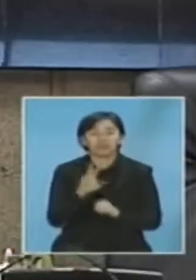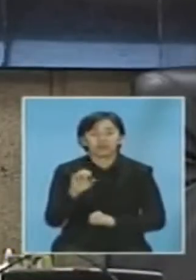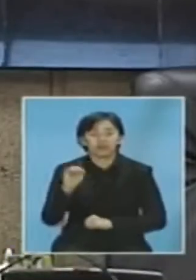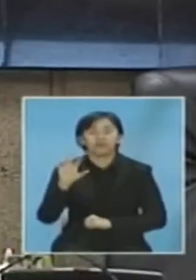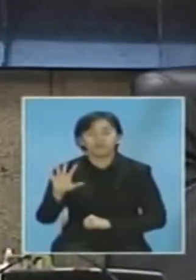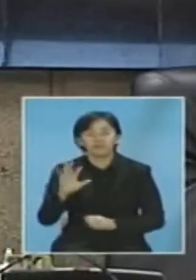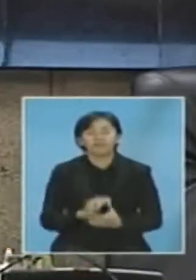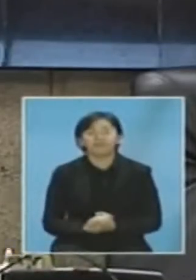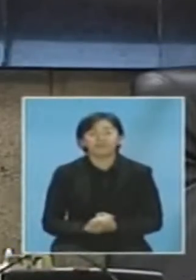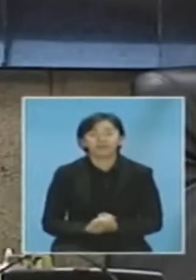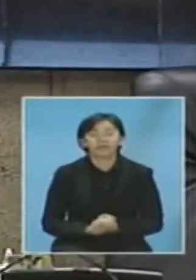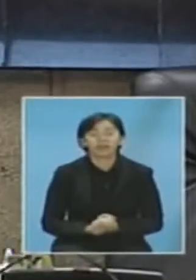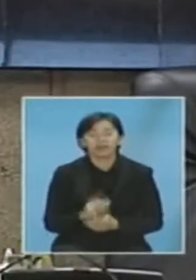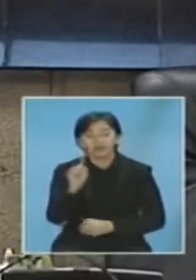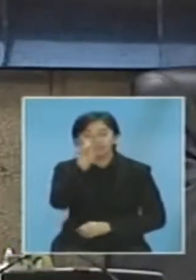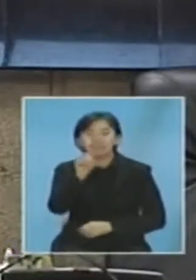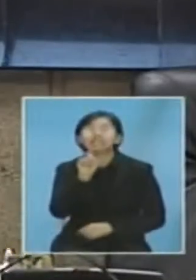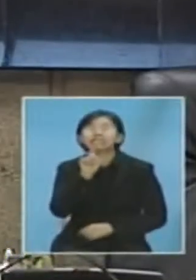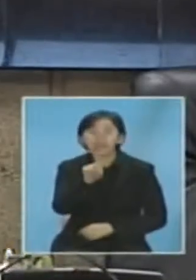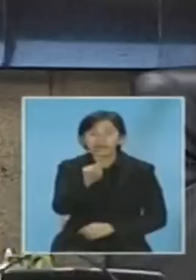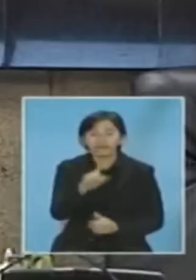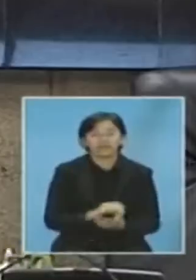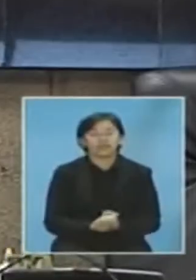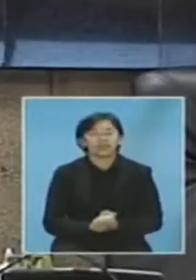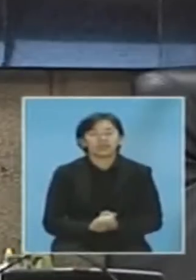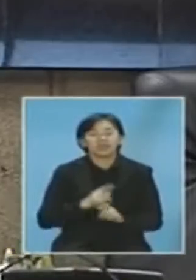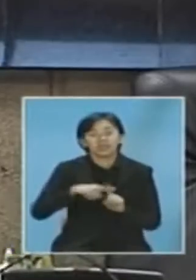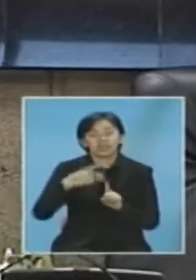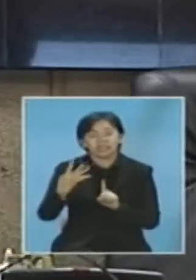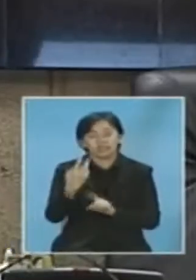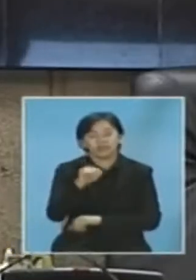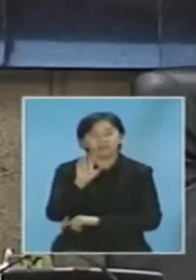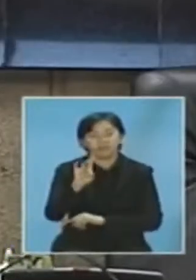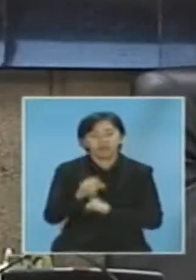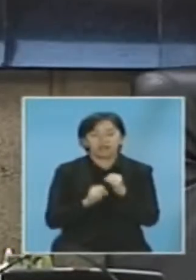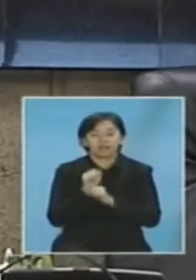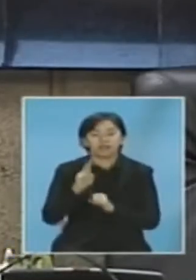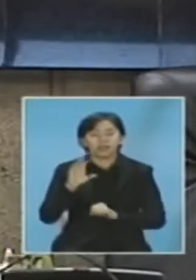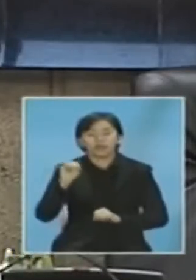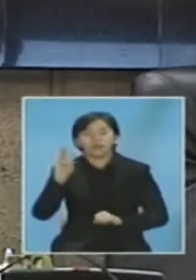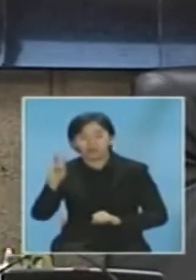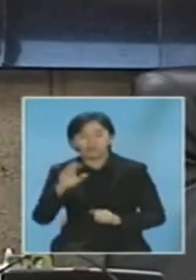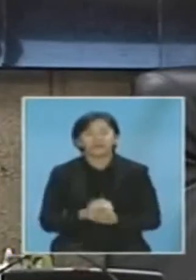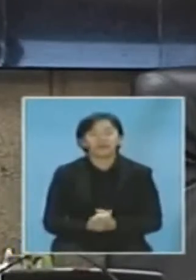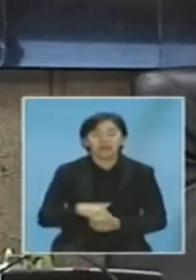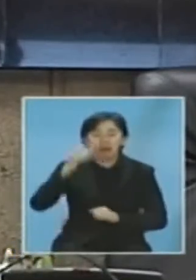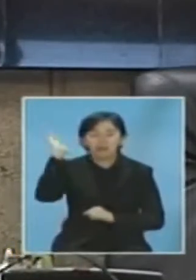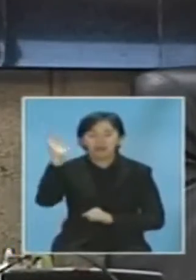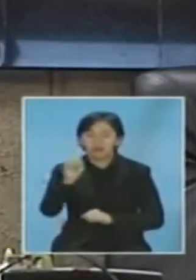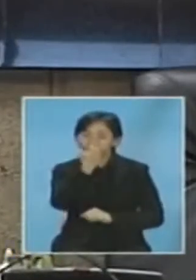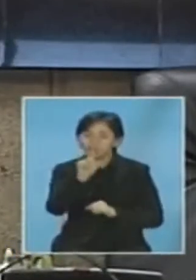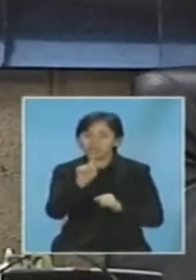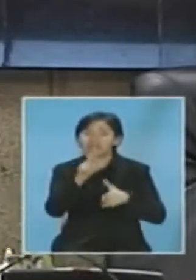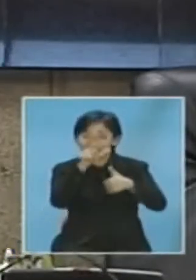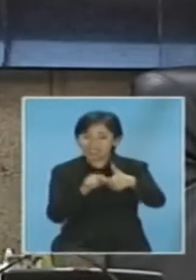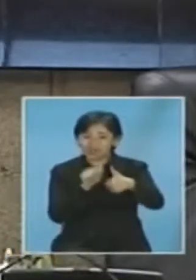2555การตั้งกระทู้ถามเมื่อวันที่18เมษายน2556และการอภิปรายไม่ไว้วางใจต่อตัวดิ